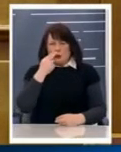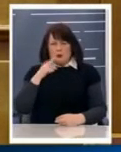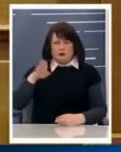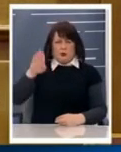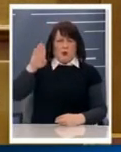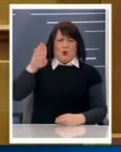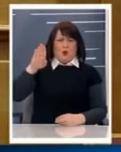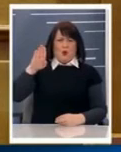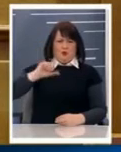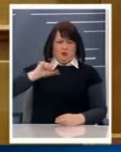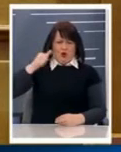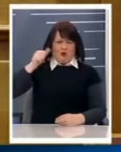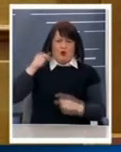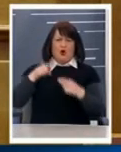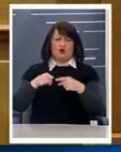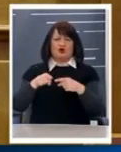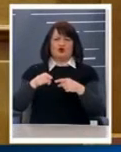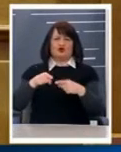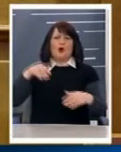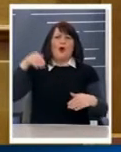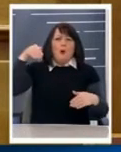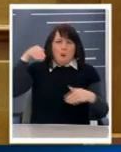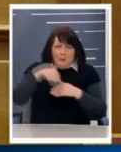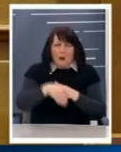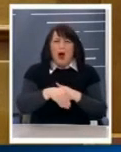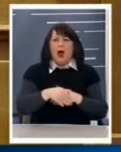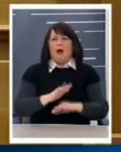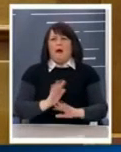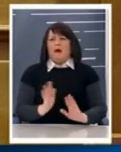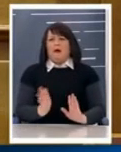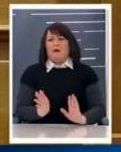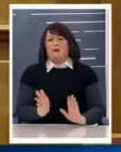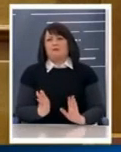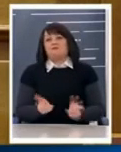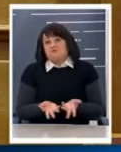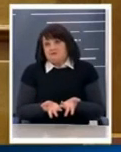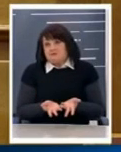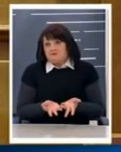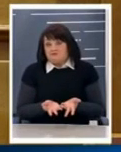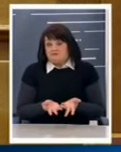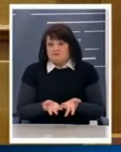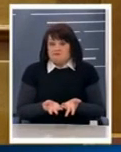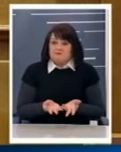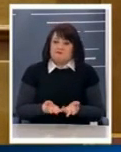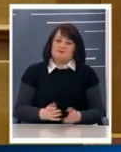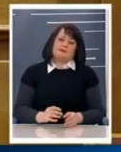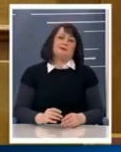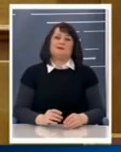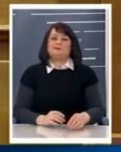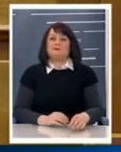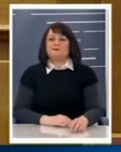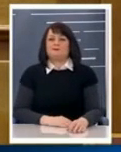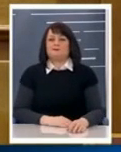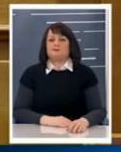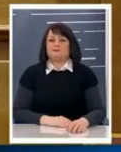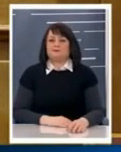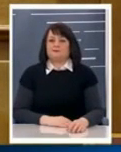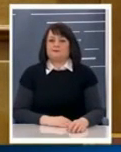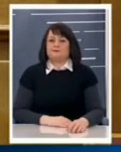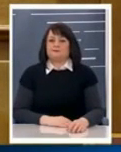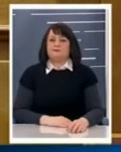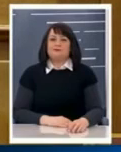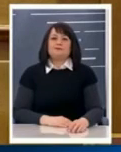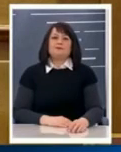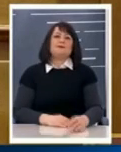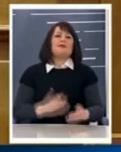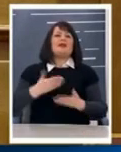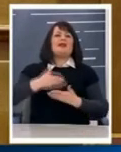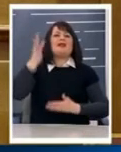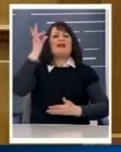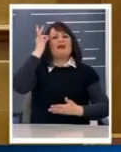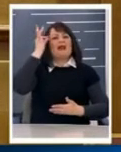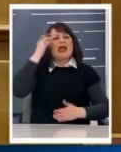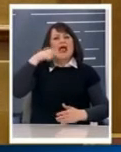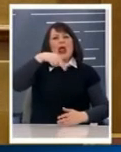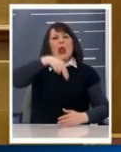χουντιχός και πήγε 12-13 μονάδες κάτω. Η Le Parisienne, η εφημερίδα, δεν